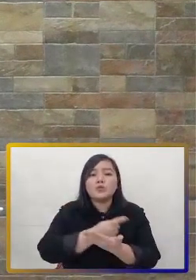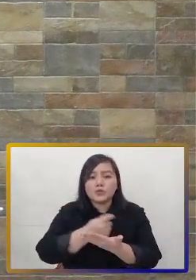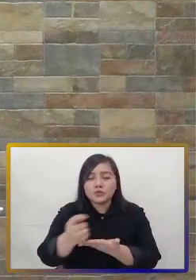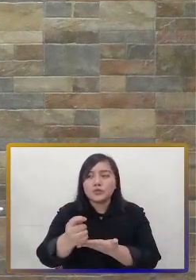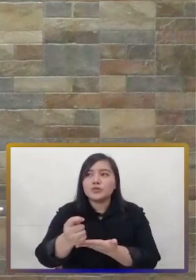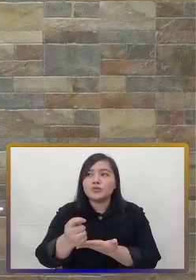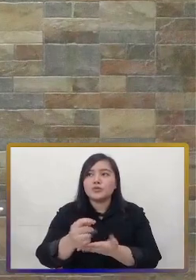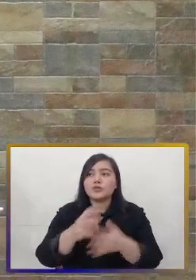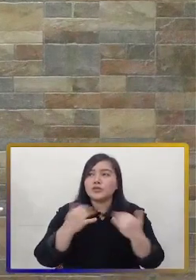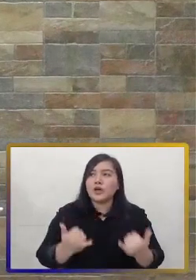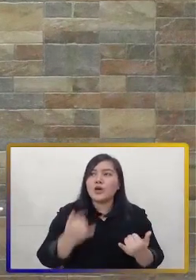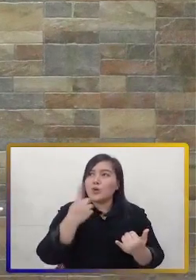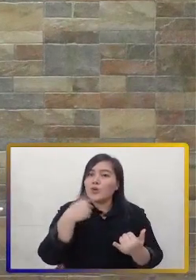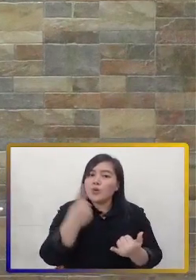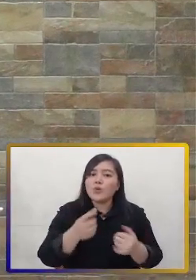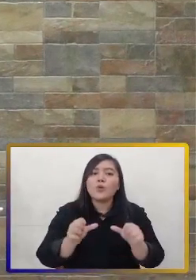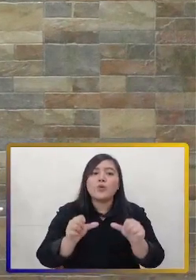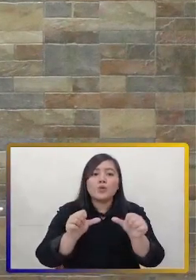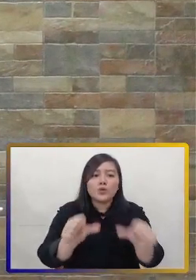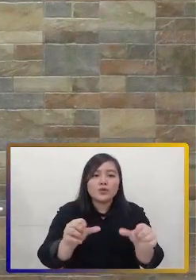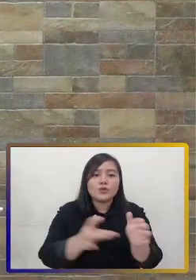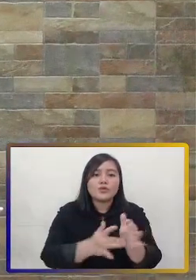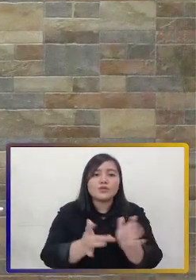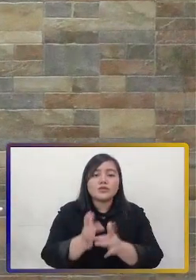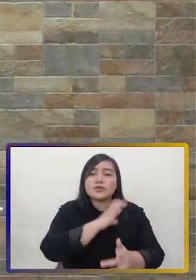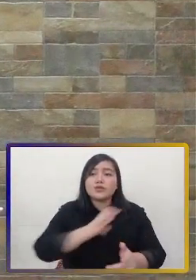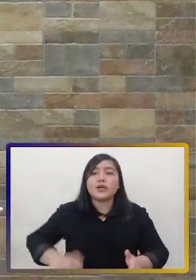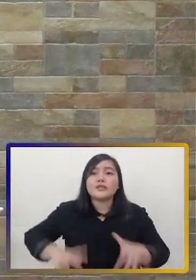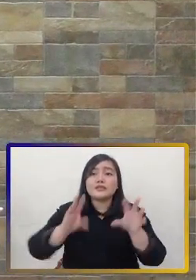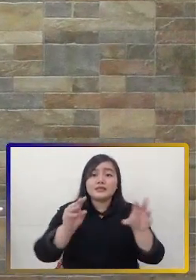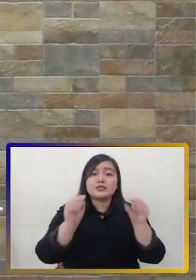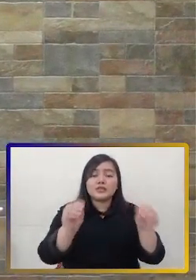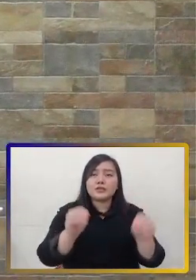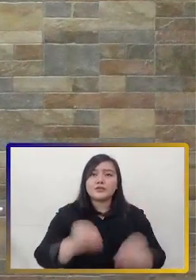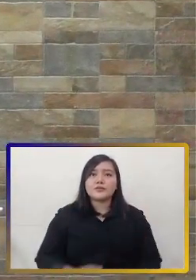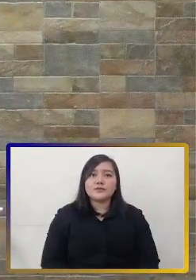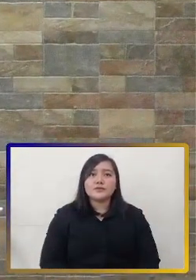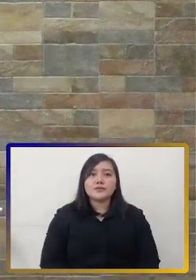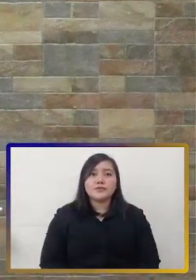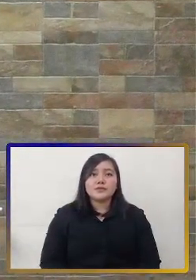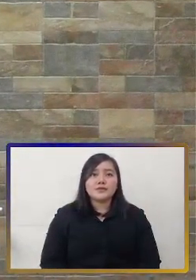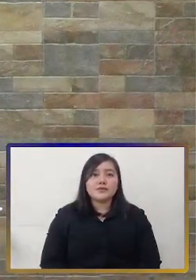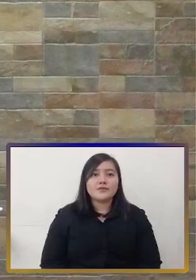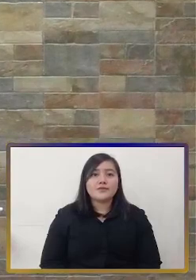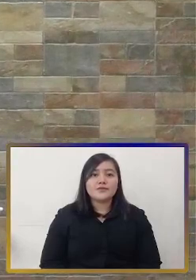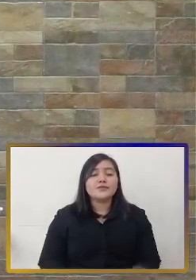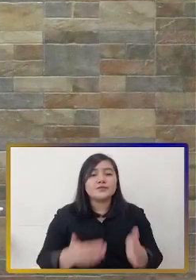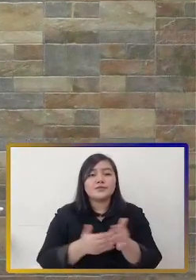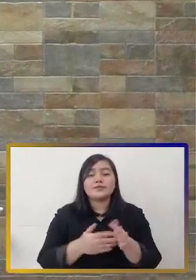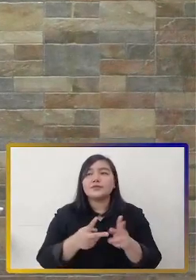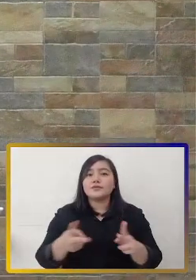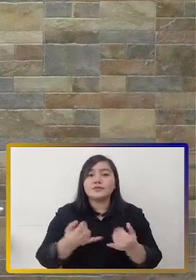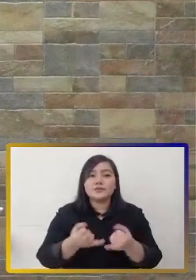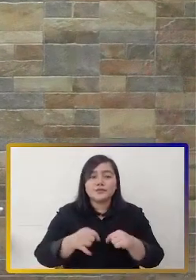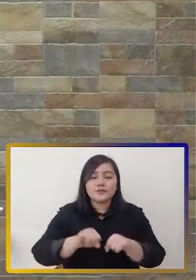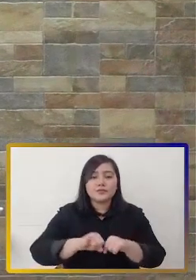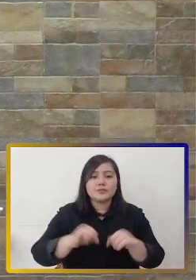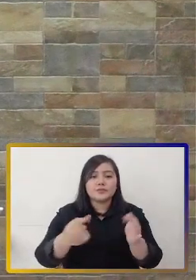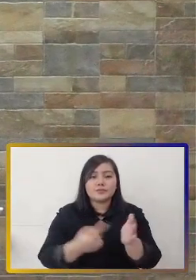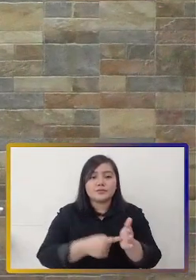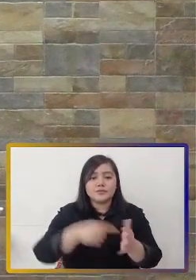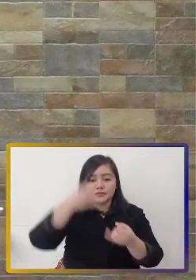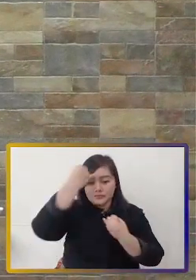mga nagpatuloy ng kanyang iniwan? Mga kapatid, napaka-importante po ng impormasyon po na